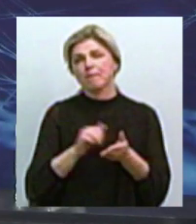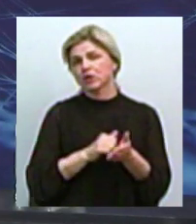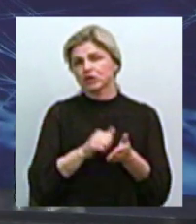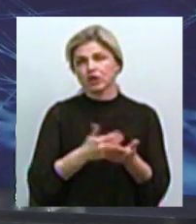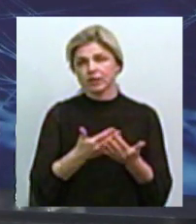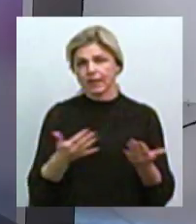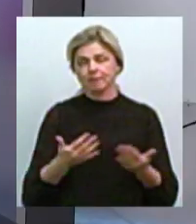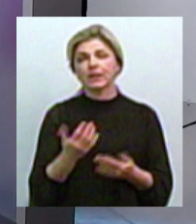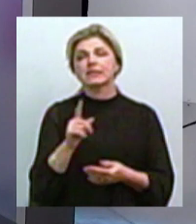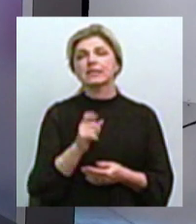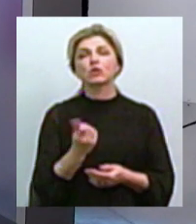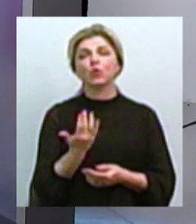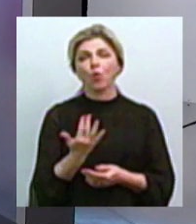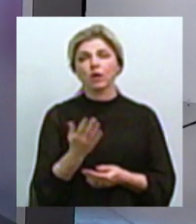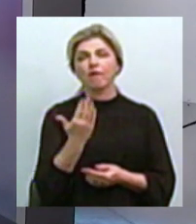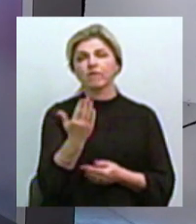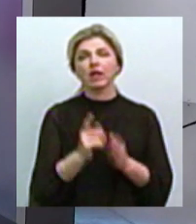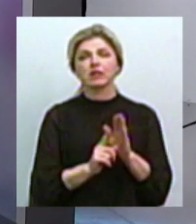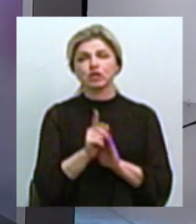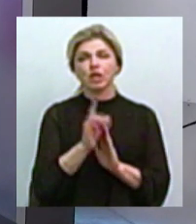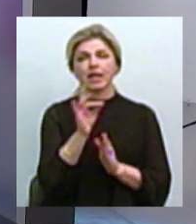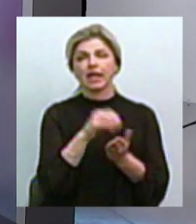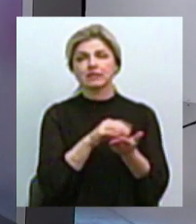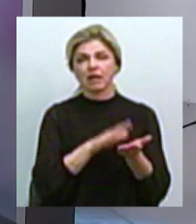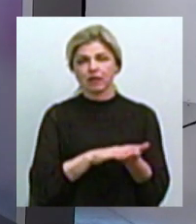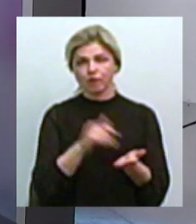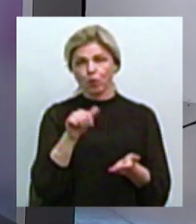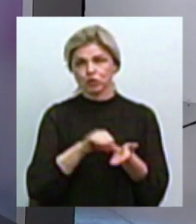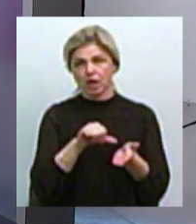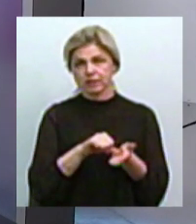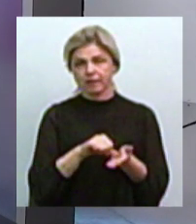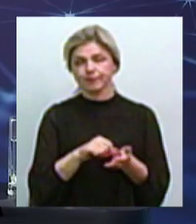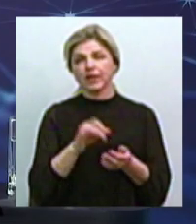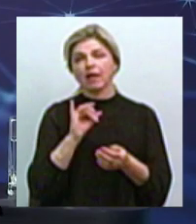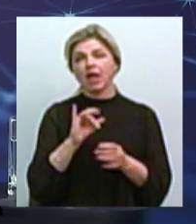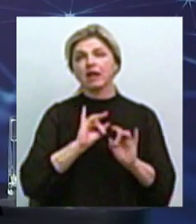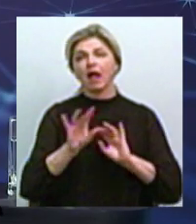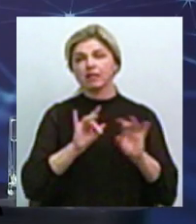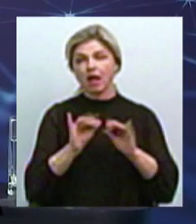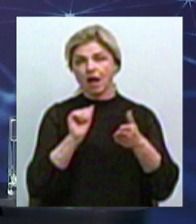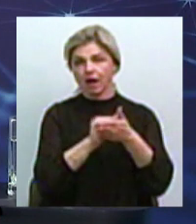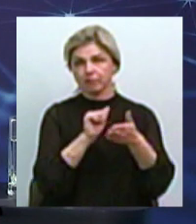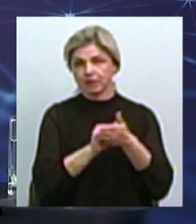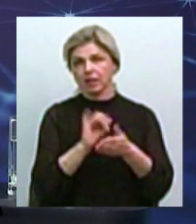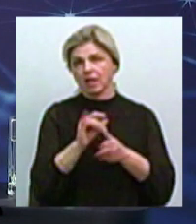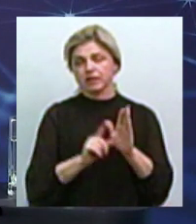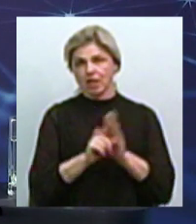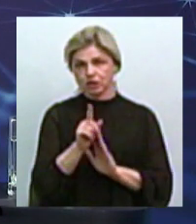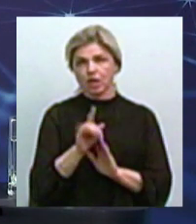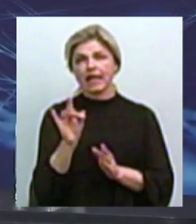по здоровью. А за сколько вы начинаете регистрировать участников? Мы вывешиваем рекламный ролик, и тут же уже публикуются регистрационные